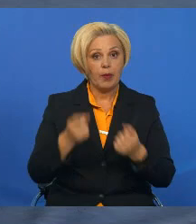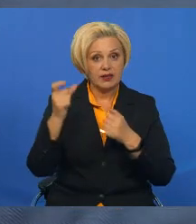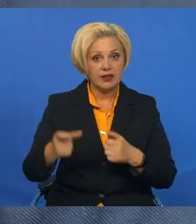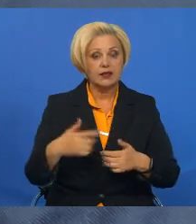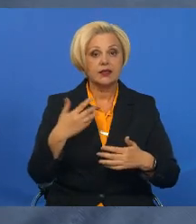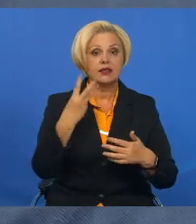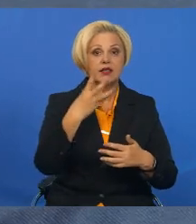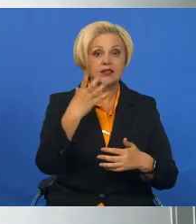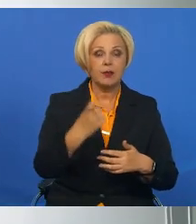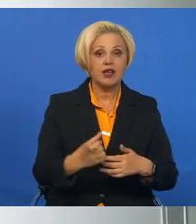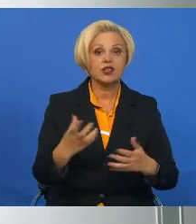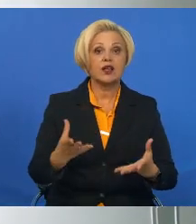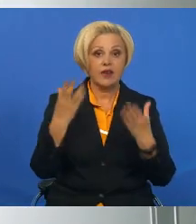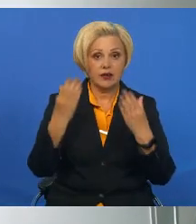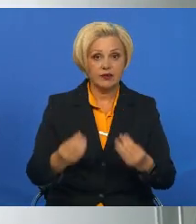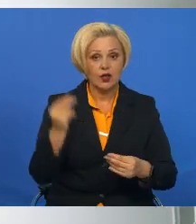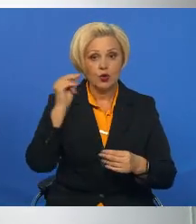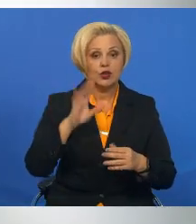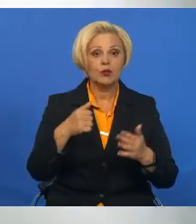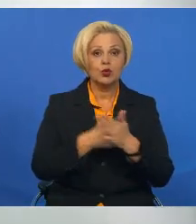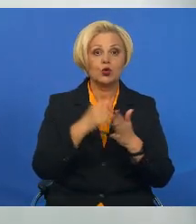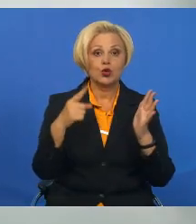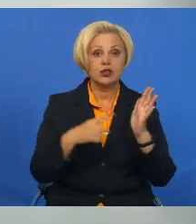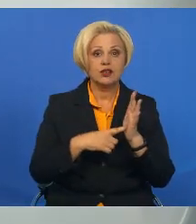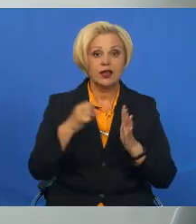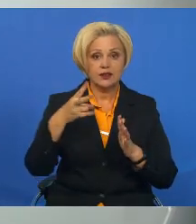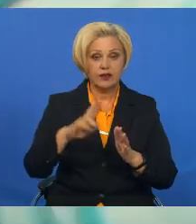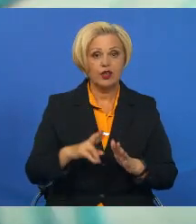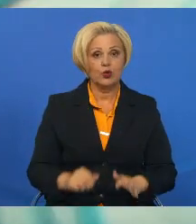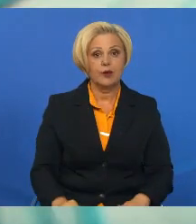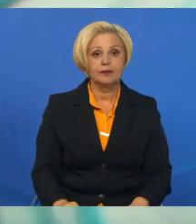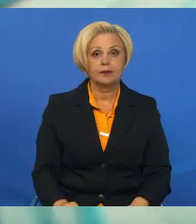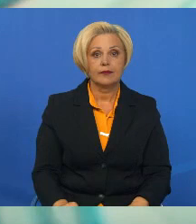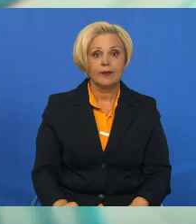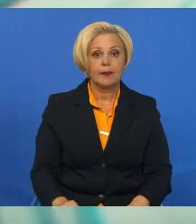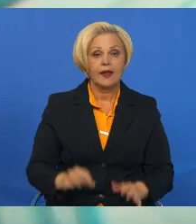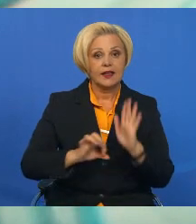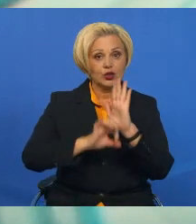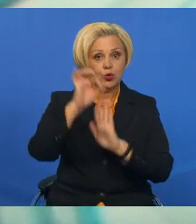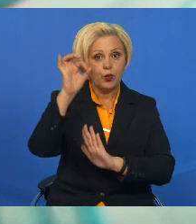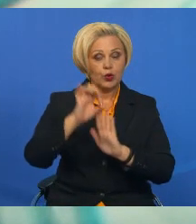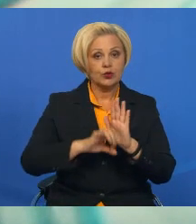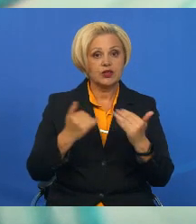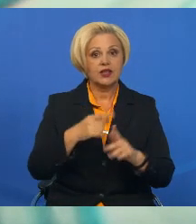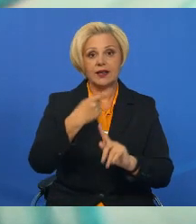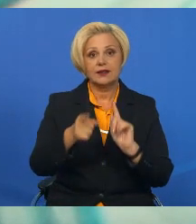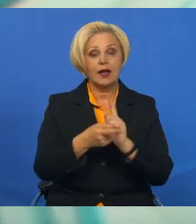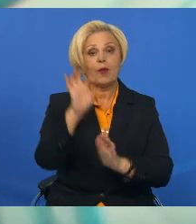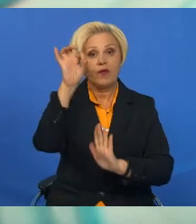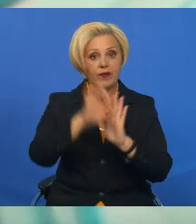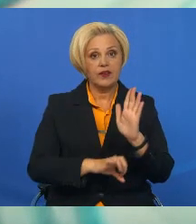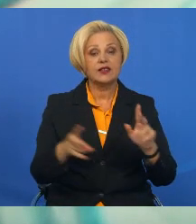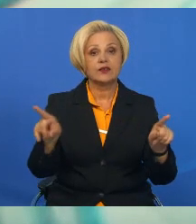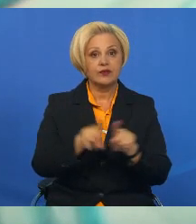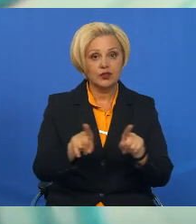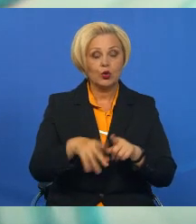па 35 за дзень. Вучэнні працягнуцца па 16 чэрвеня ўключна. Слупок термометра нарешті опустився вниз. Тим не